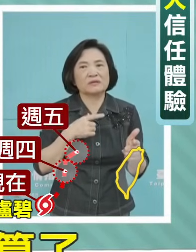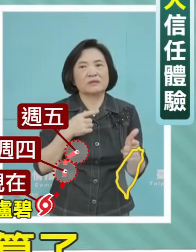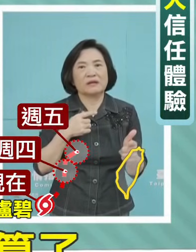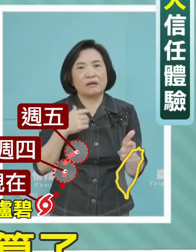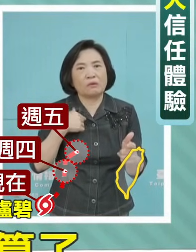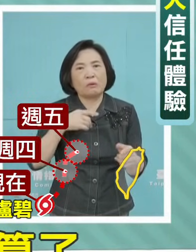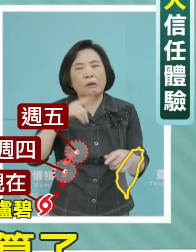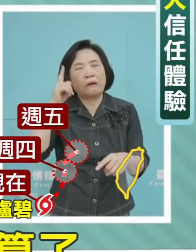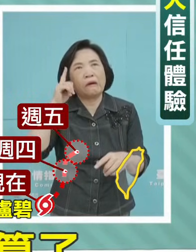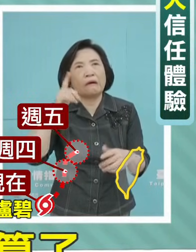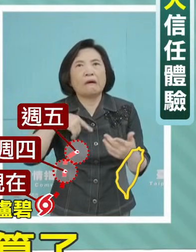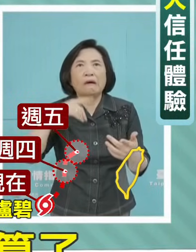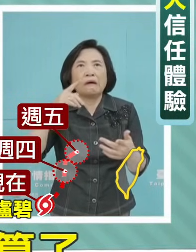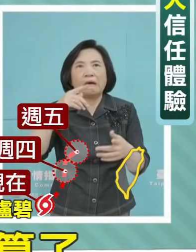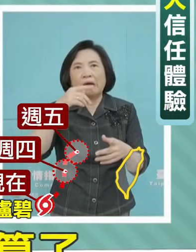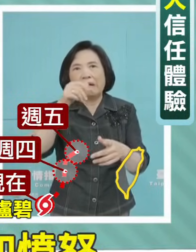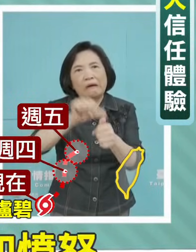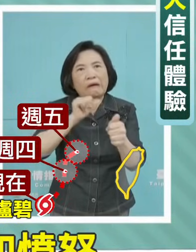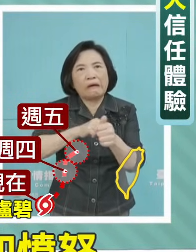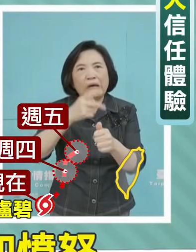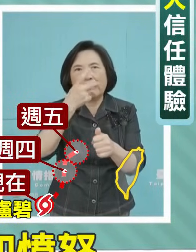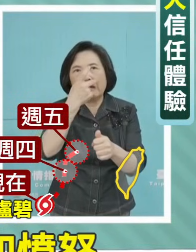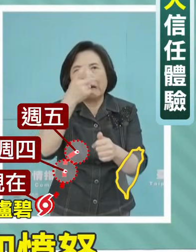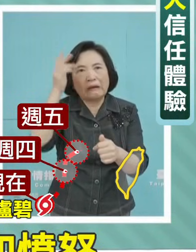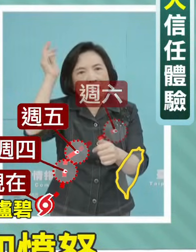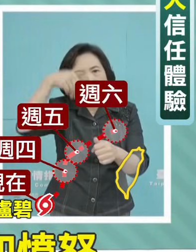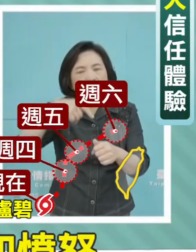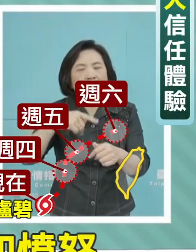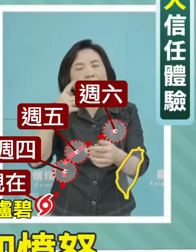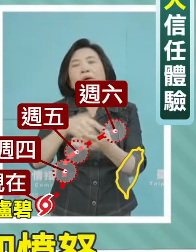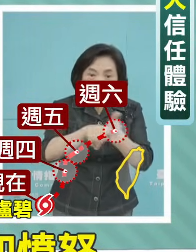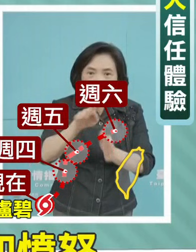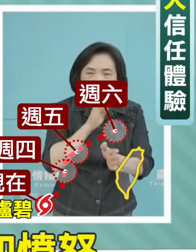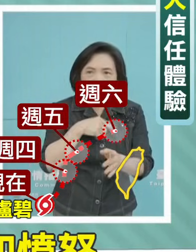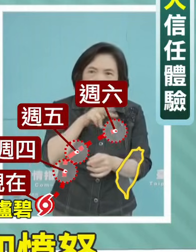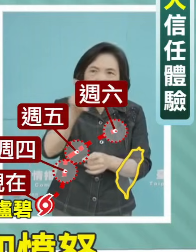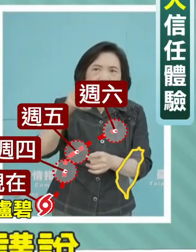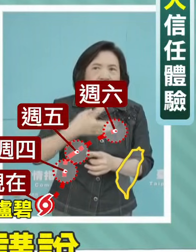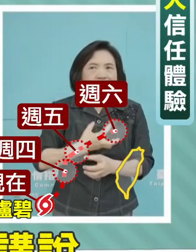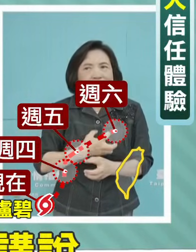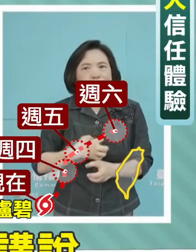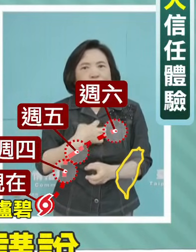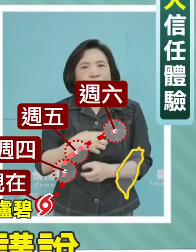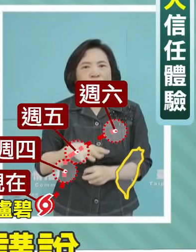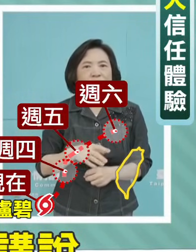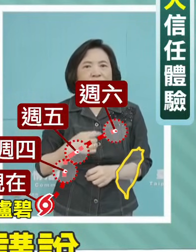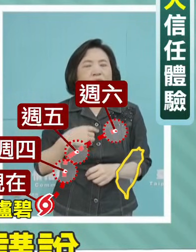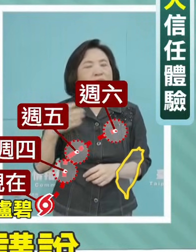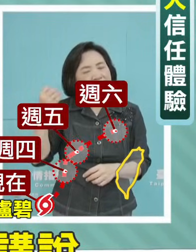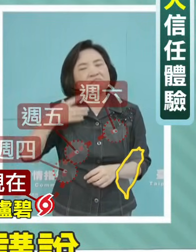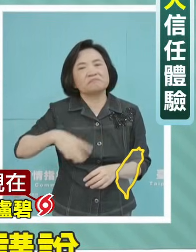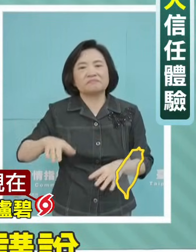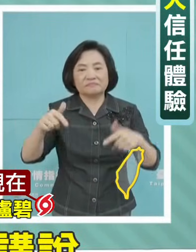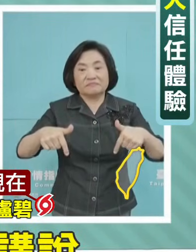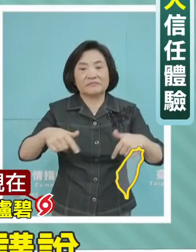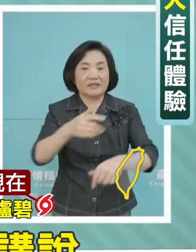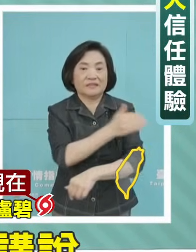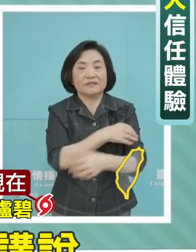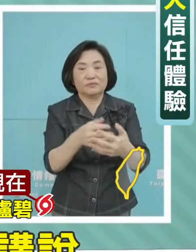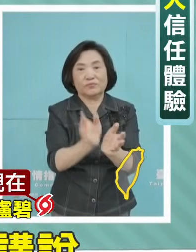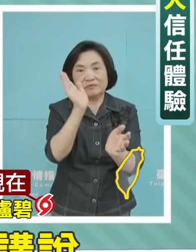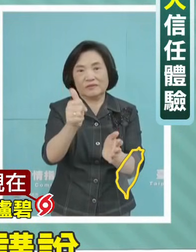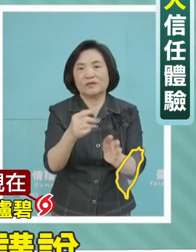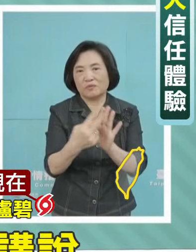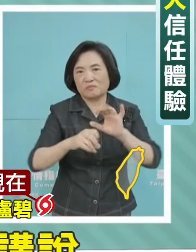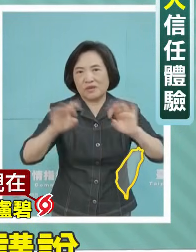了，你知道？可是我们就看得懂的人就更加愤怒。我知道今天下午陈志忠有讲那个